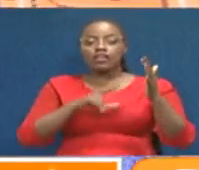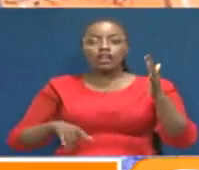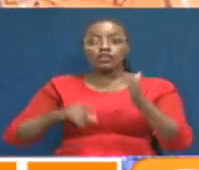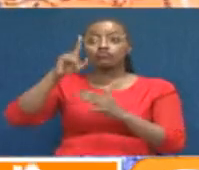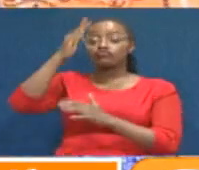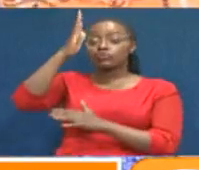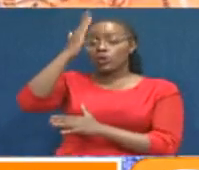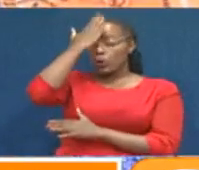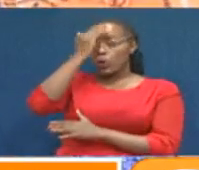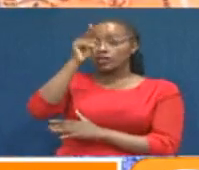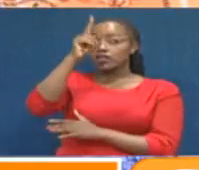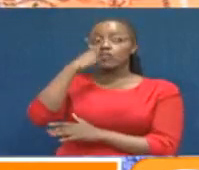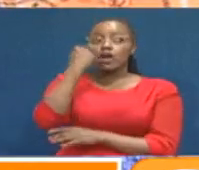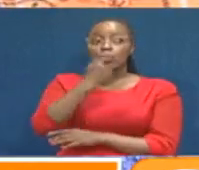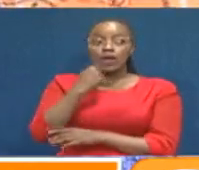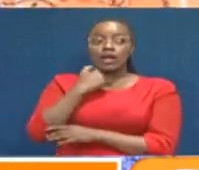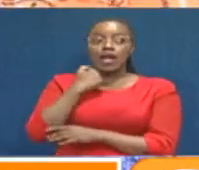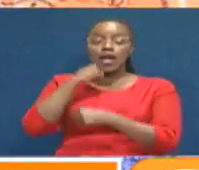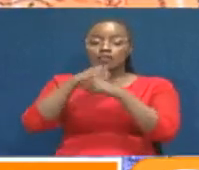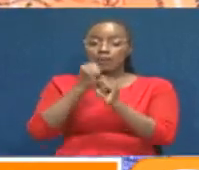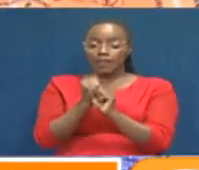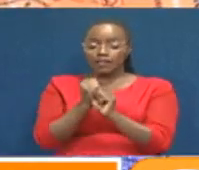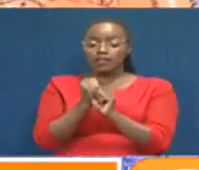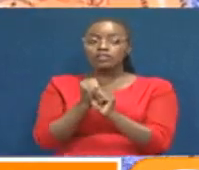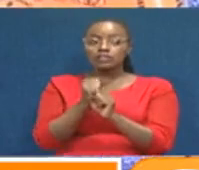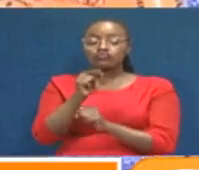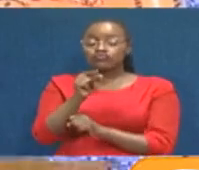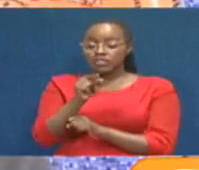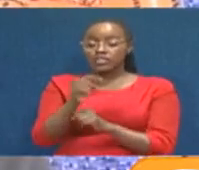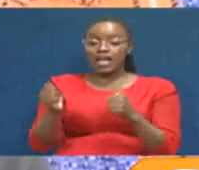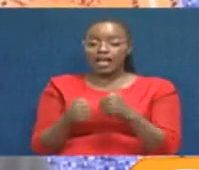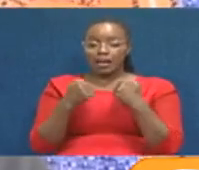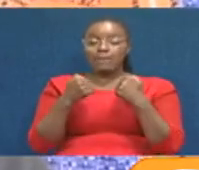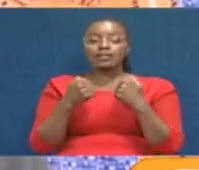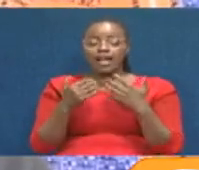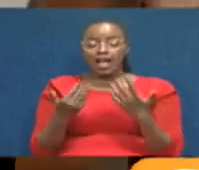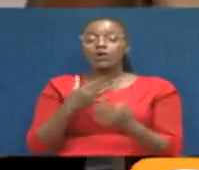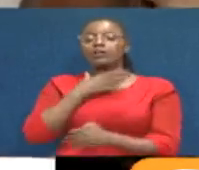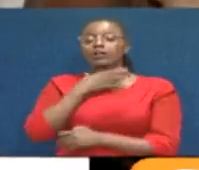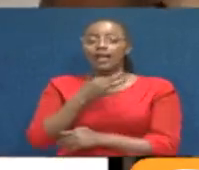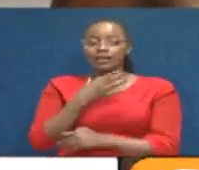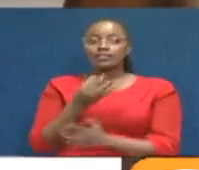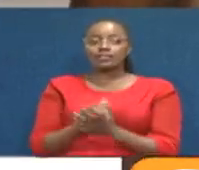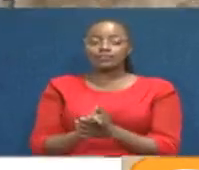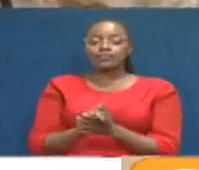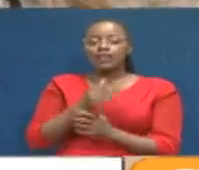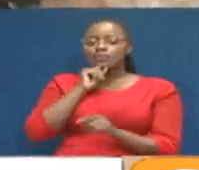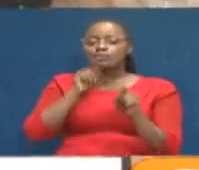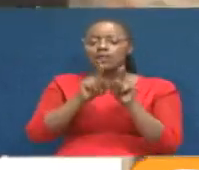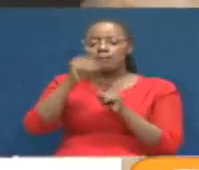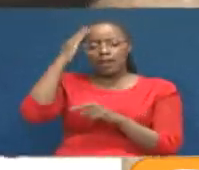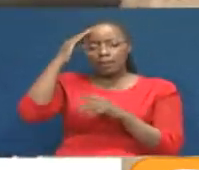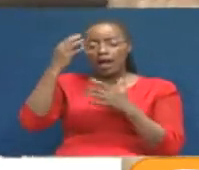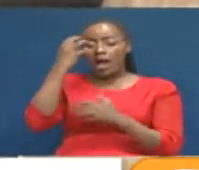God because he is the one who has made things to be as he liked. So, kakake akikumbuka